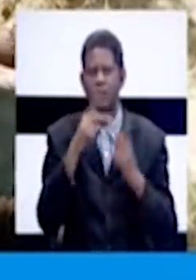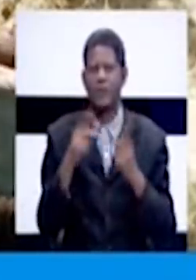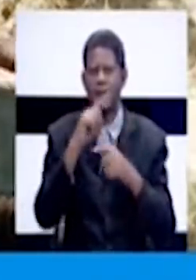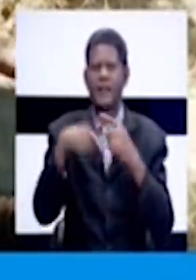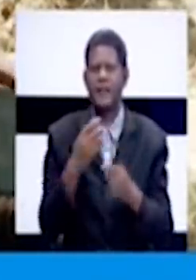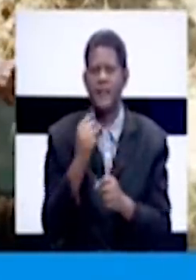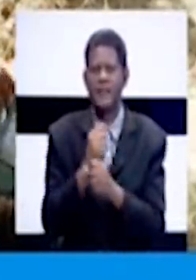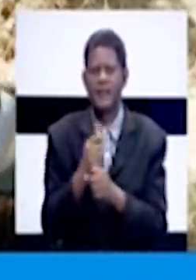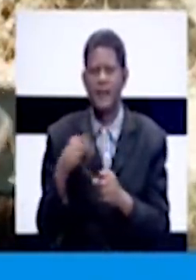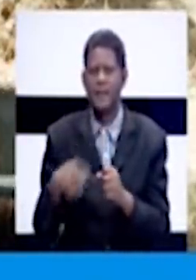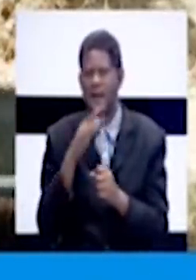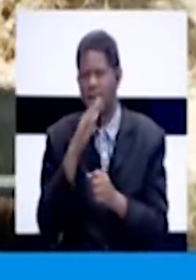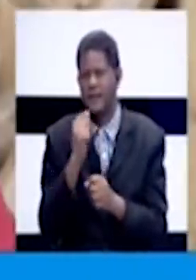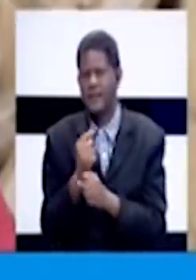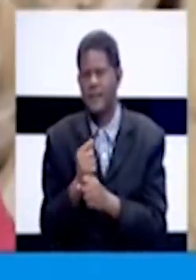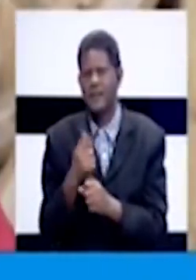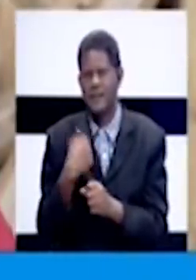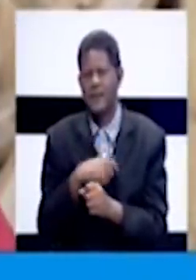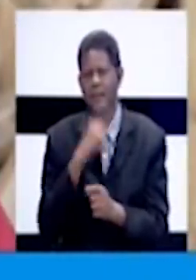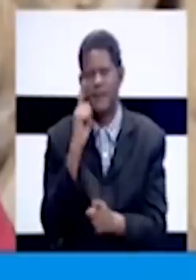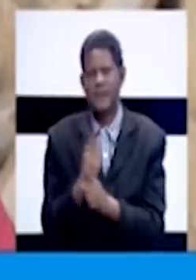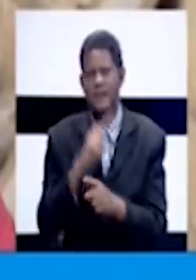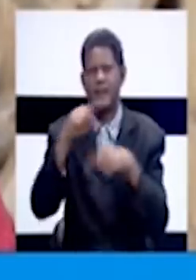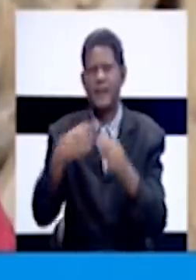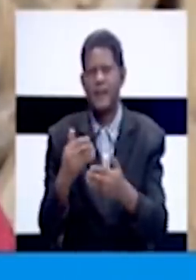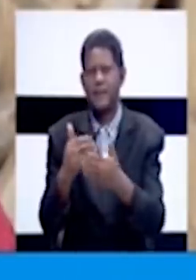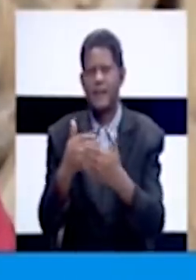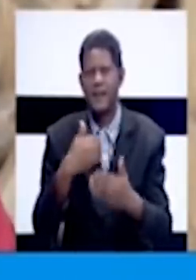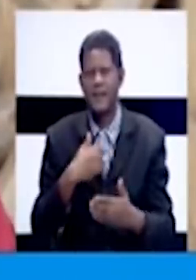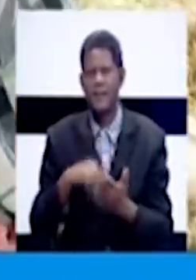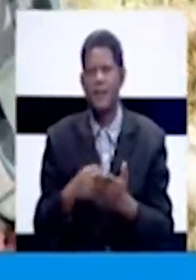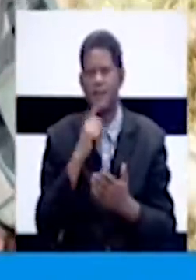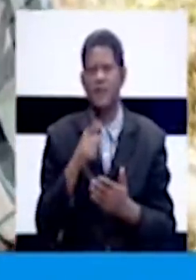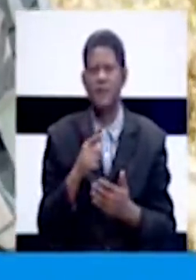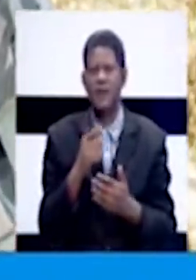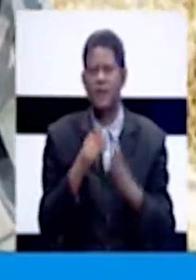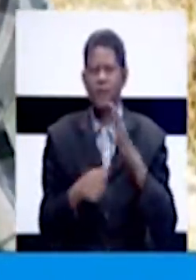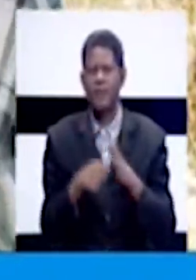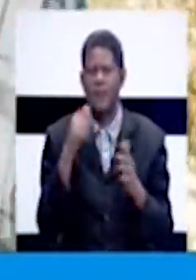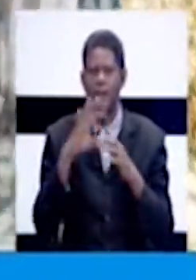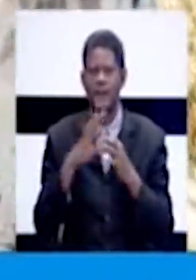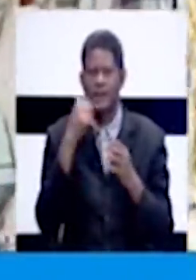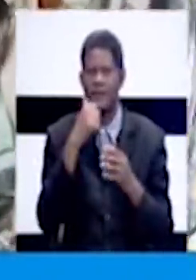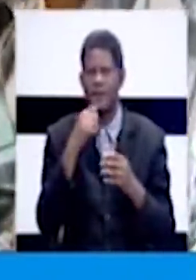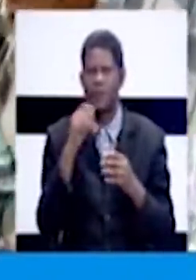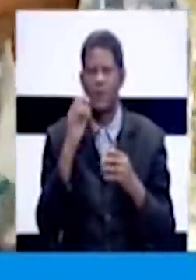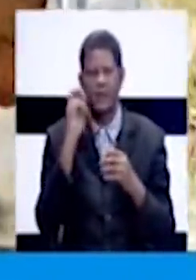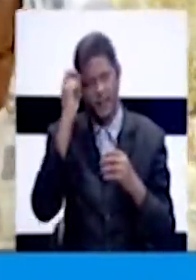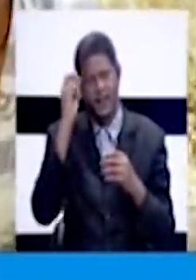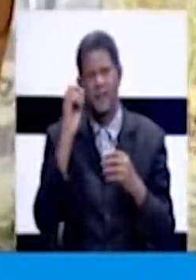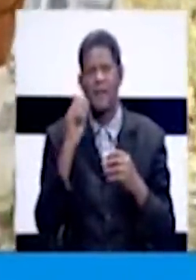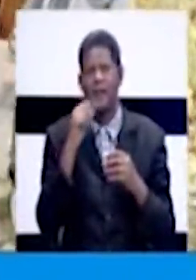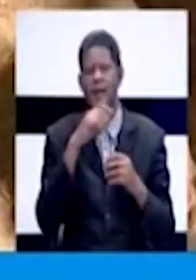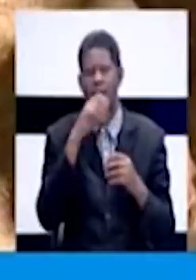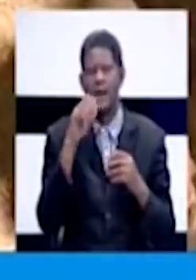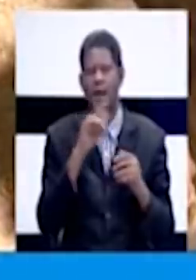ከይድና ሰሪሕና ውዙ የዴታት ናይ ሰራሕና ንሕና ብዝብግባእ ከይድና ነብፅሕ ኣለና ናብኡ ማለት እዩ። ኣዱ መንበር ማሕበር ደቂ ኣንስትዮ ወረዳ እንዳባ ፃሕማ መምህር መሰረት